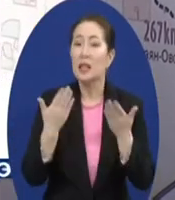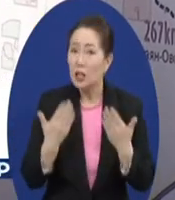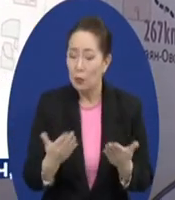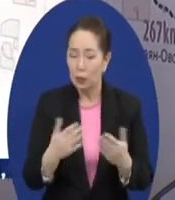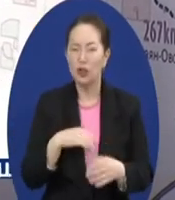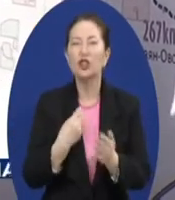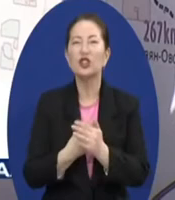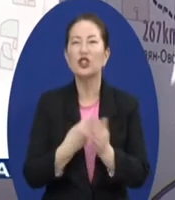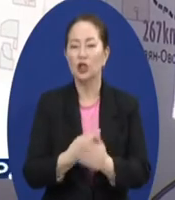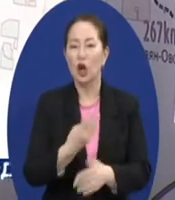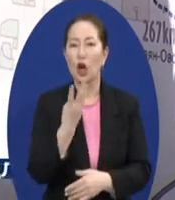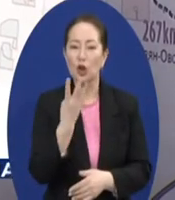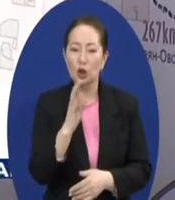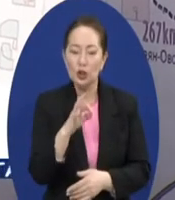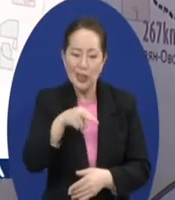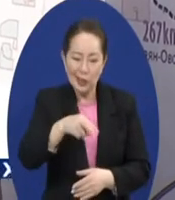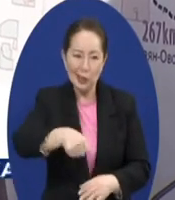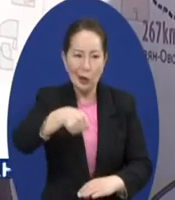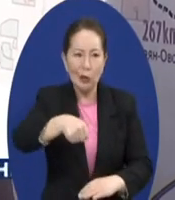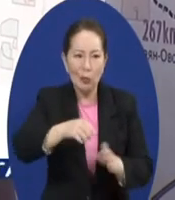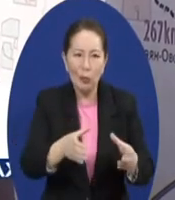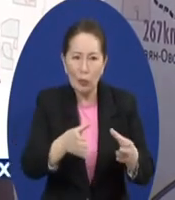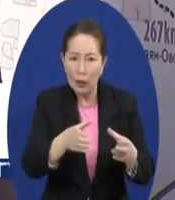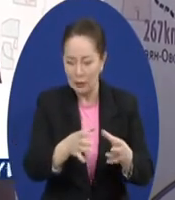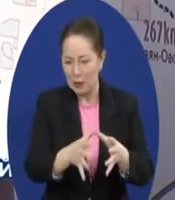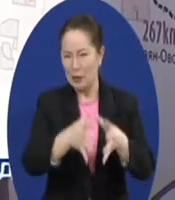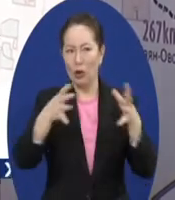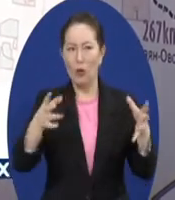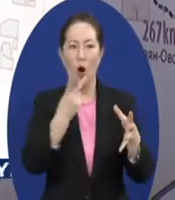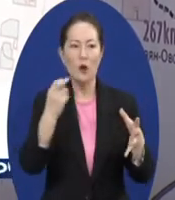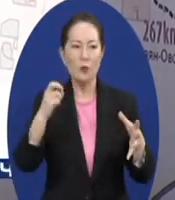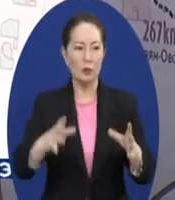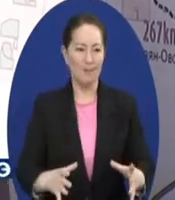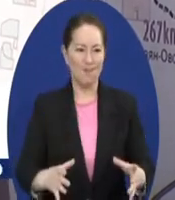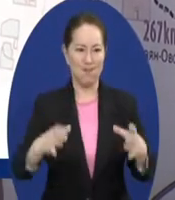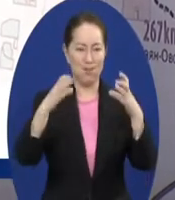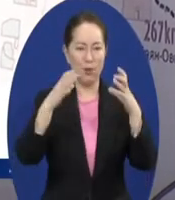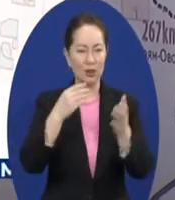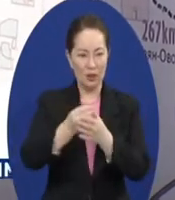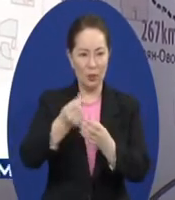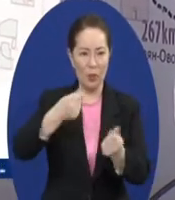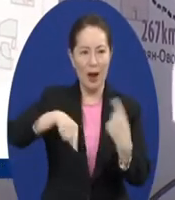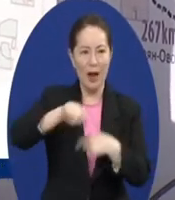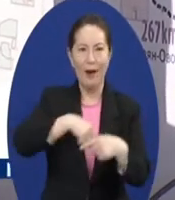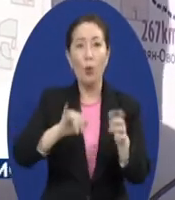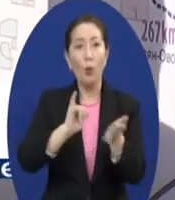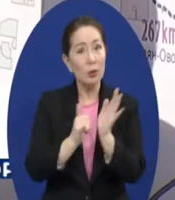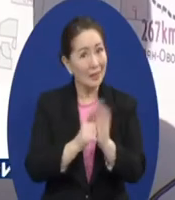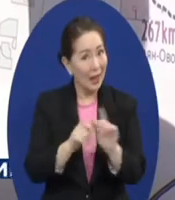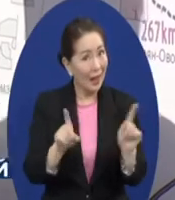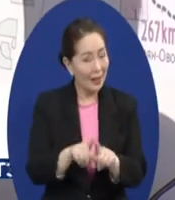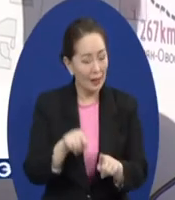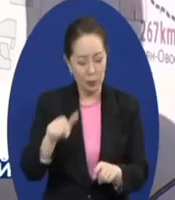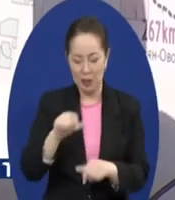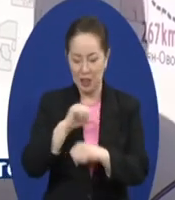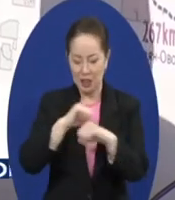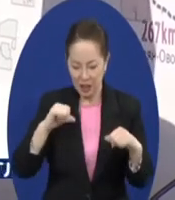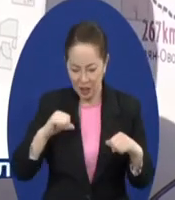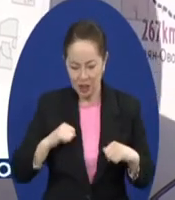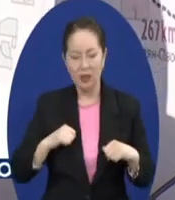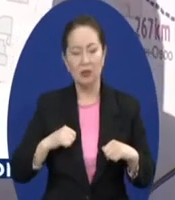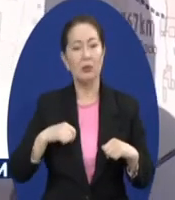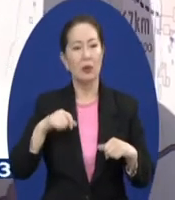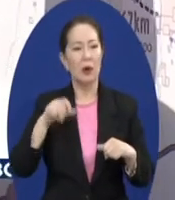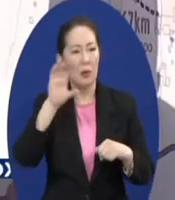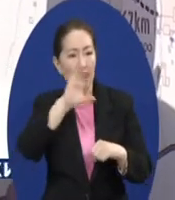40-ийн битаныг 200-ийн боошг болгоё гэж би хэлээд байгаа юм тэр. А энэ нь өөрөө шин сэргэлтийн бодлогын одоо гол зүйл юм. Энэ дээр манай иргэн бүхэн аж ахуй нэгж